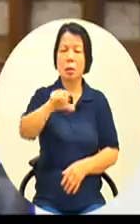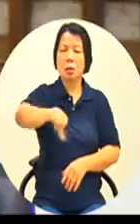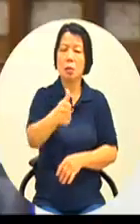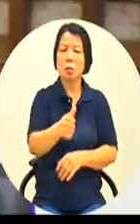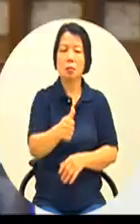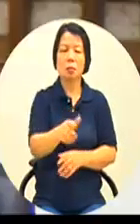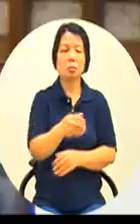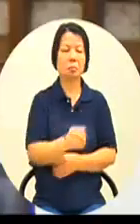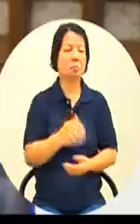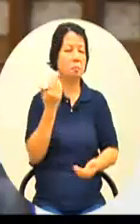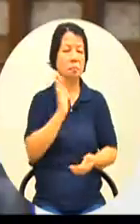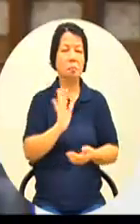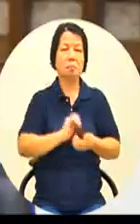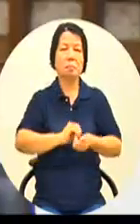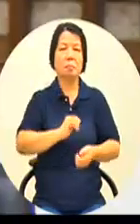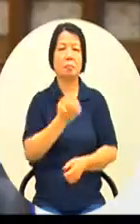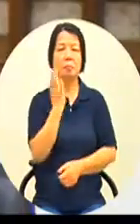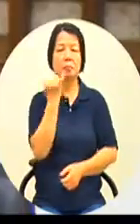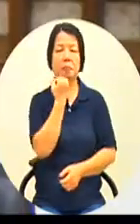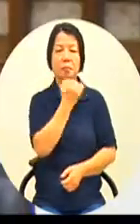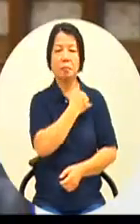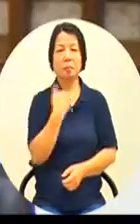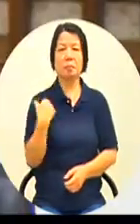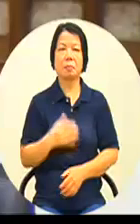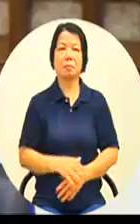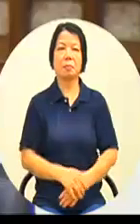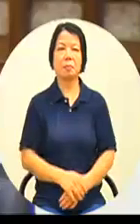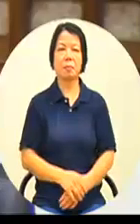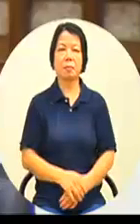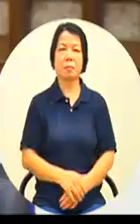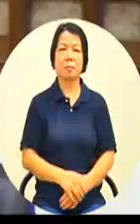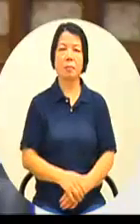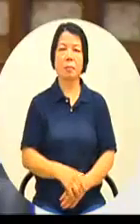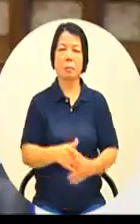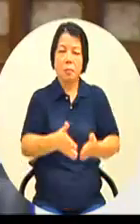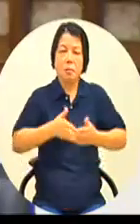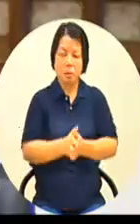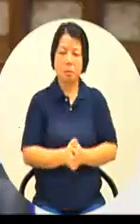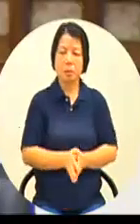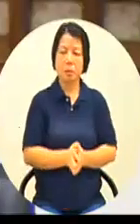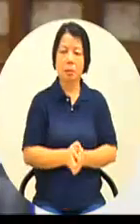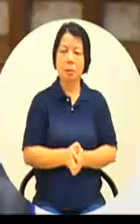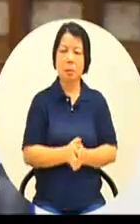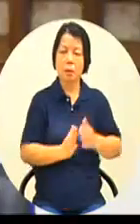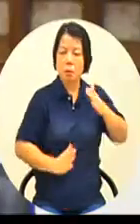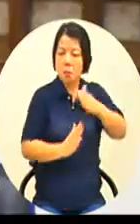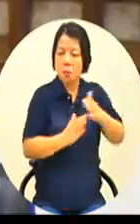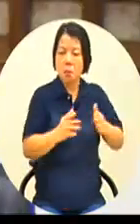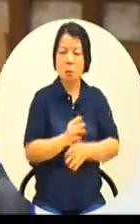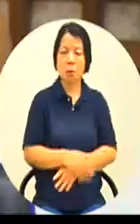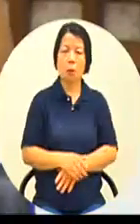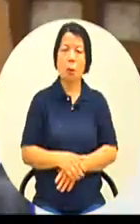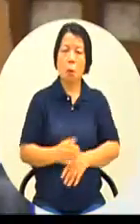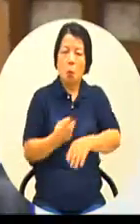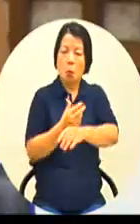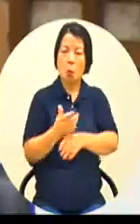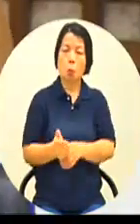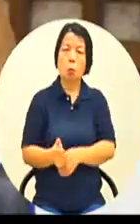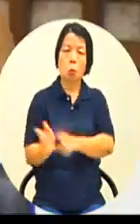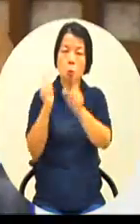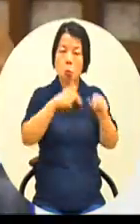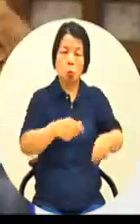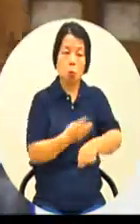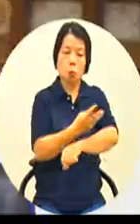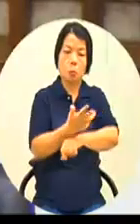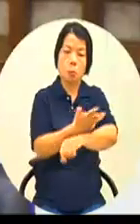啦，我请你上我宿舍面啦，无可能嘛，要上千就拼到八点钟五条钱足，加班的我